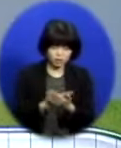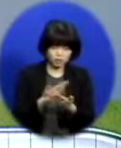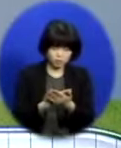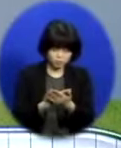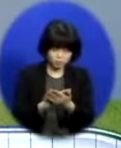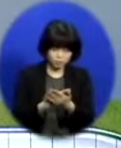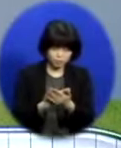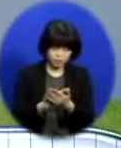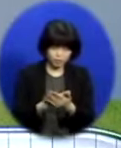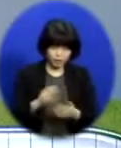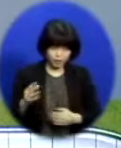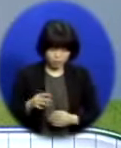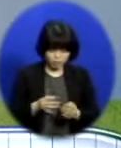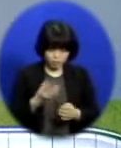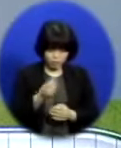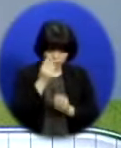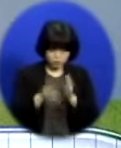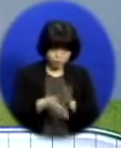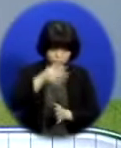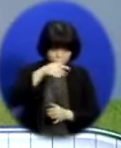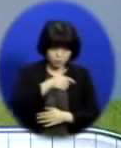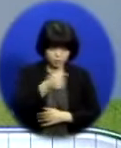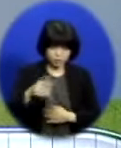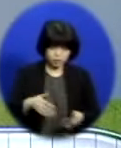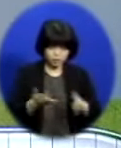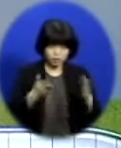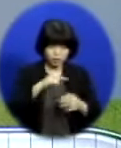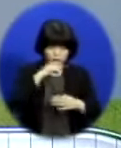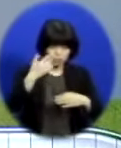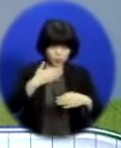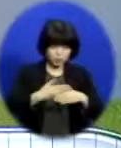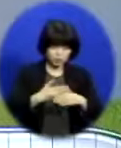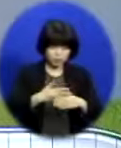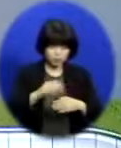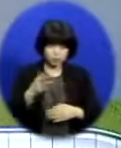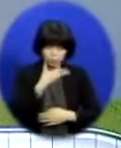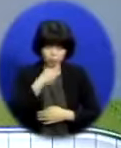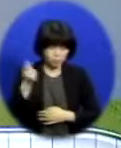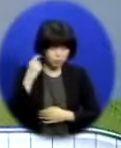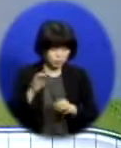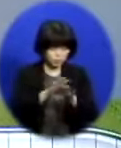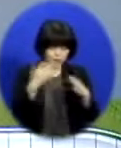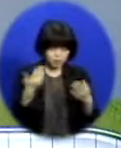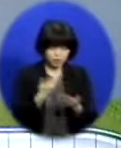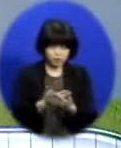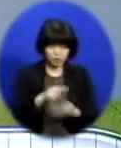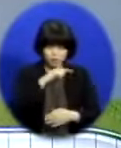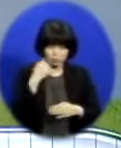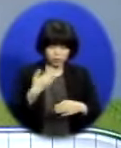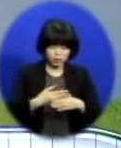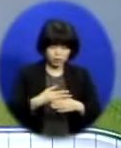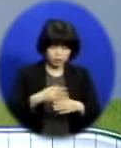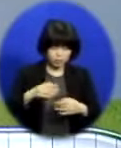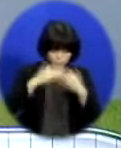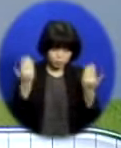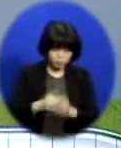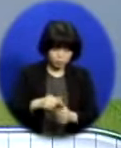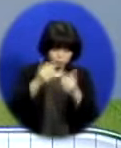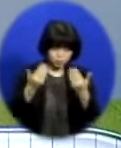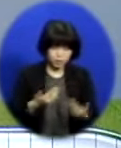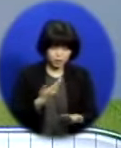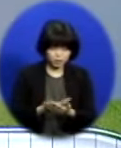아멘 시온의 대로 같이 북쪽에도 복음의 문이 열려지게 하소서 북한에 있는 동포들이 다 구원을 받게 하소서